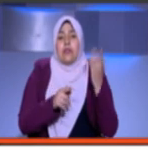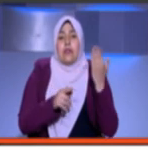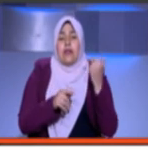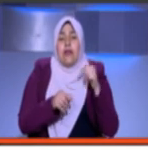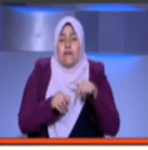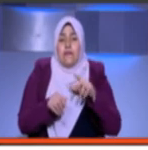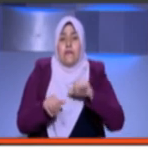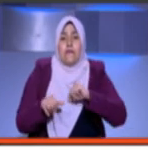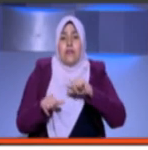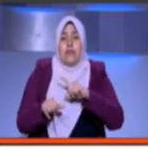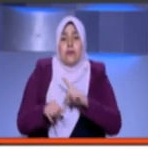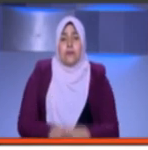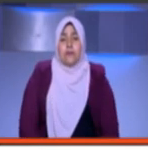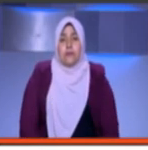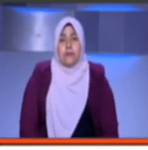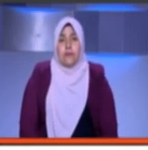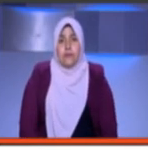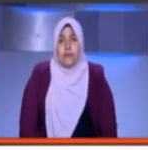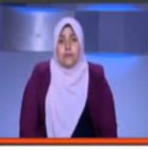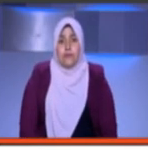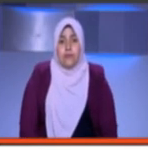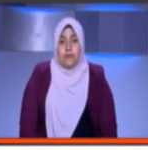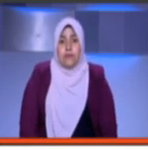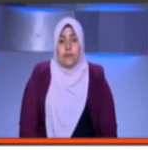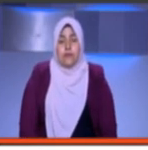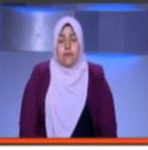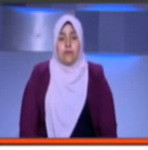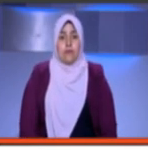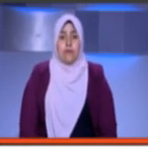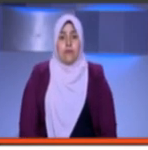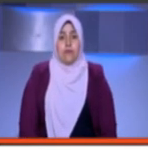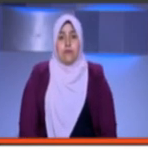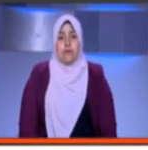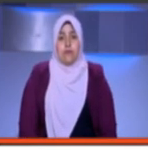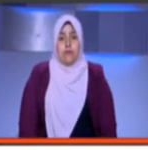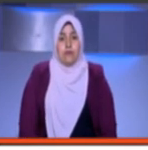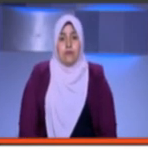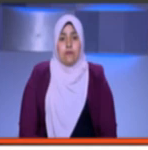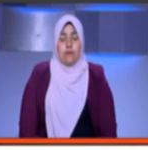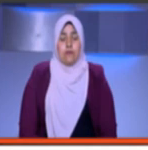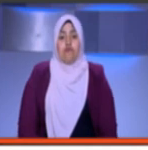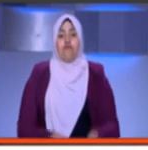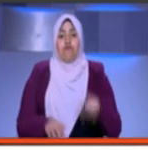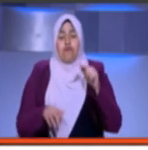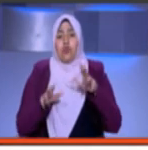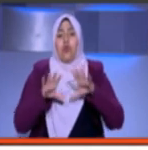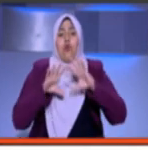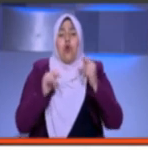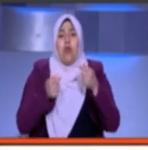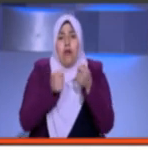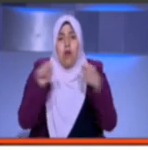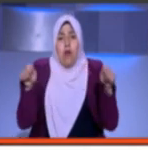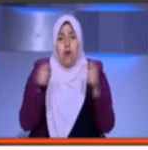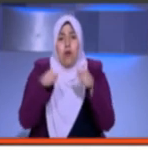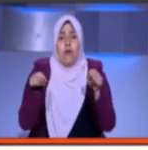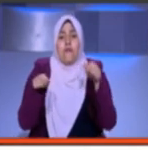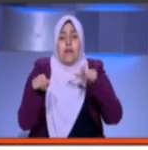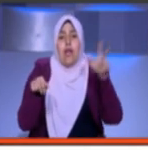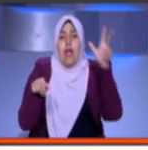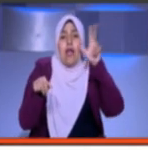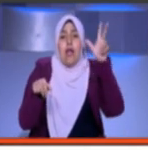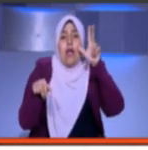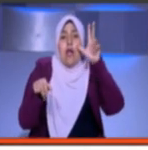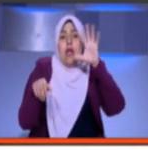الماضيين كانت أصبحت هي عناوين الصحف الآن في الإعلام